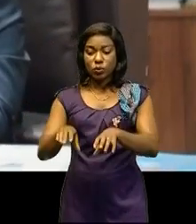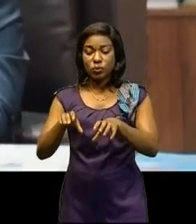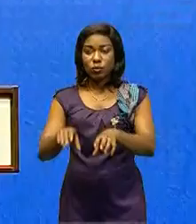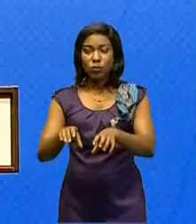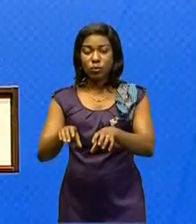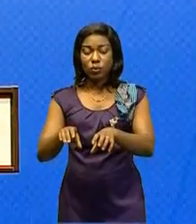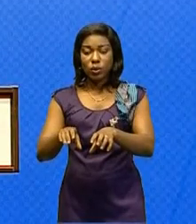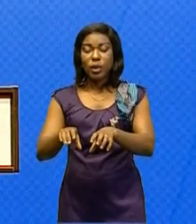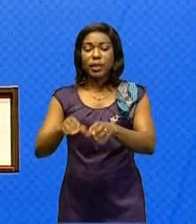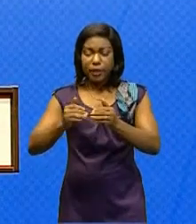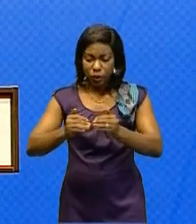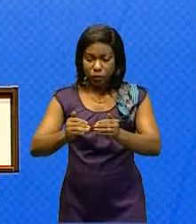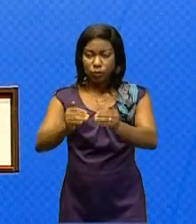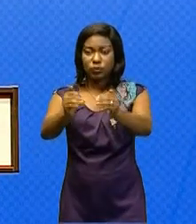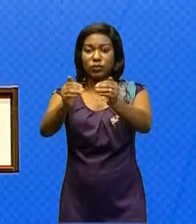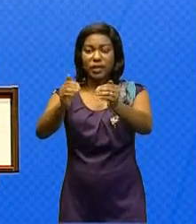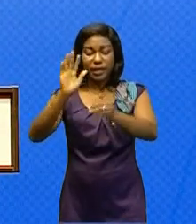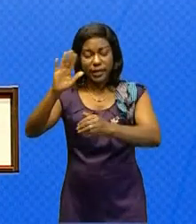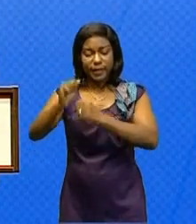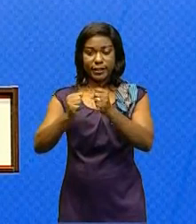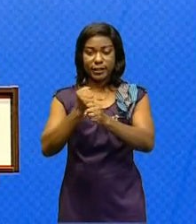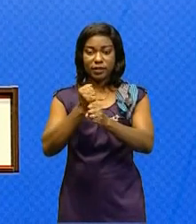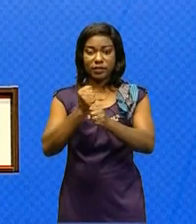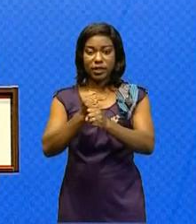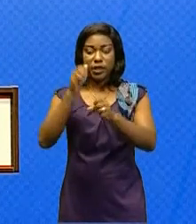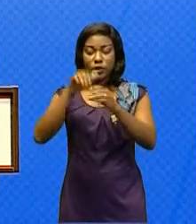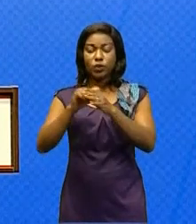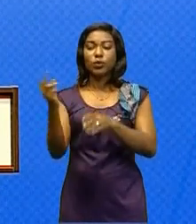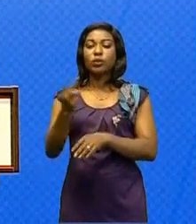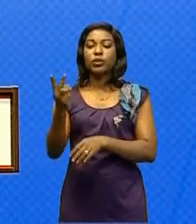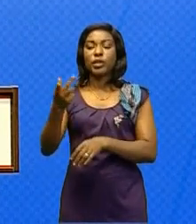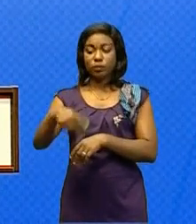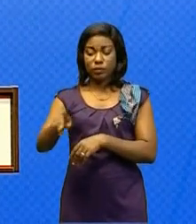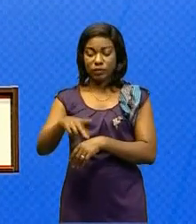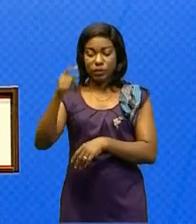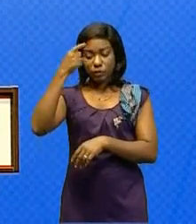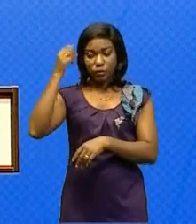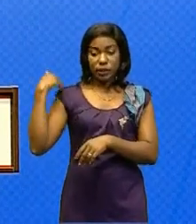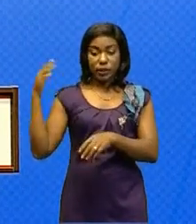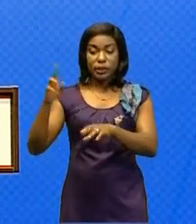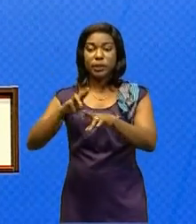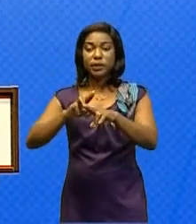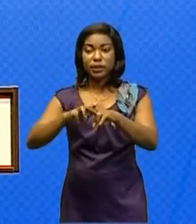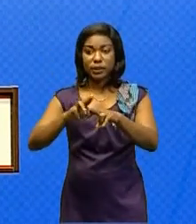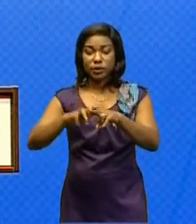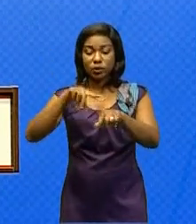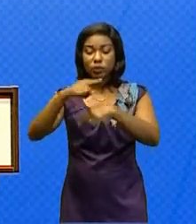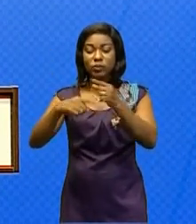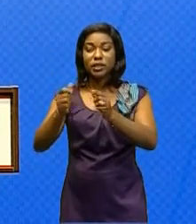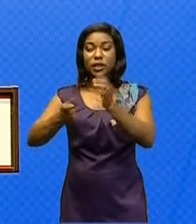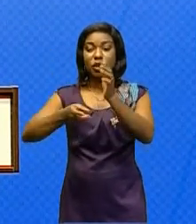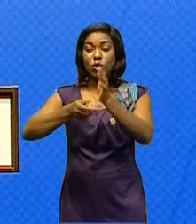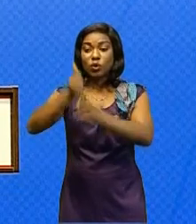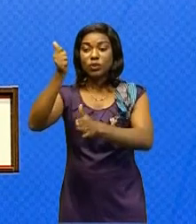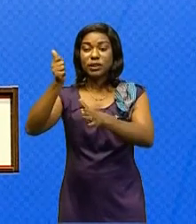Congo de poursuivre leurs opérations dans les deux provinces sous état de siège. Commencée à 11h07,